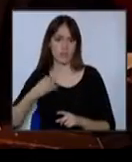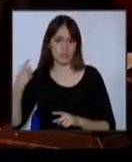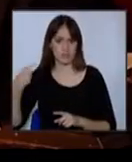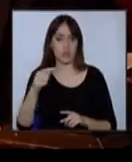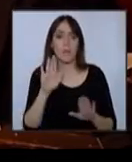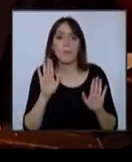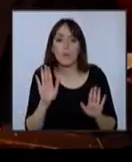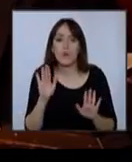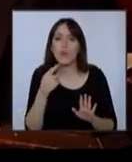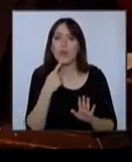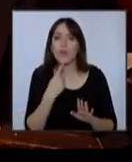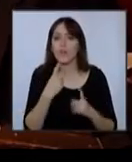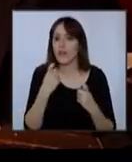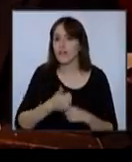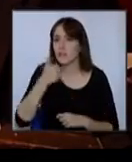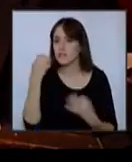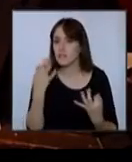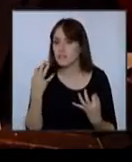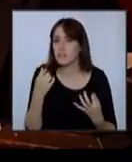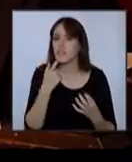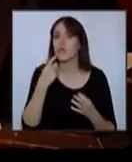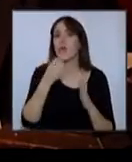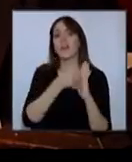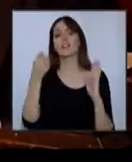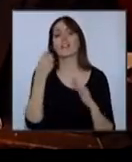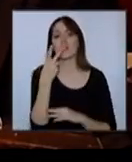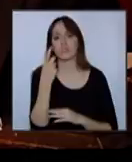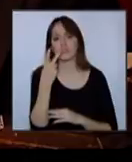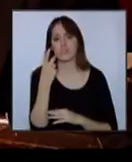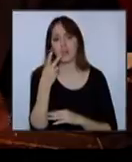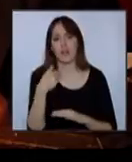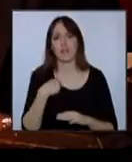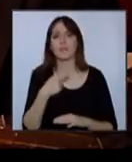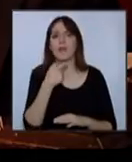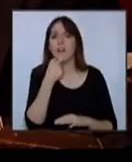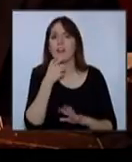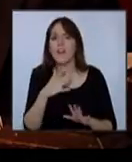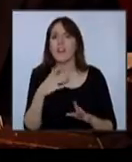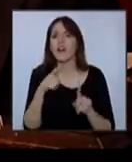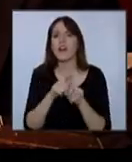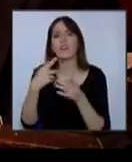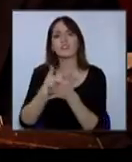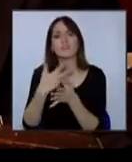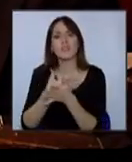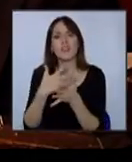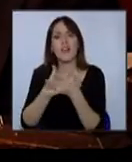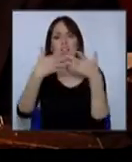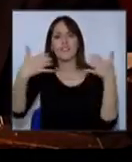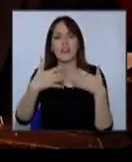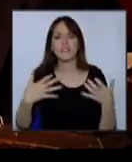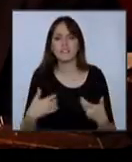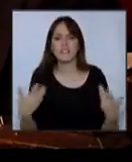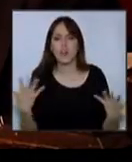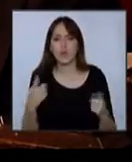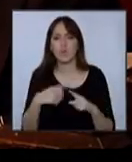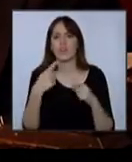queda és referent sobre l'article número 12. És a dir, ens agradaria també que ens expliquessin saber com queda redactat aquest article, ja que